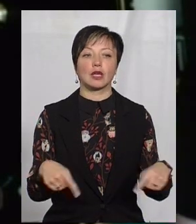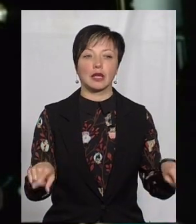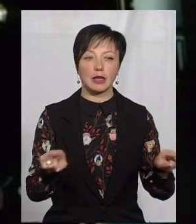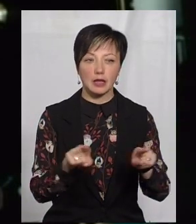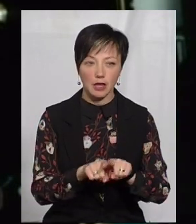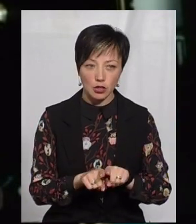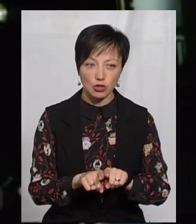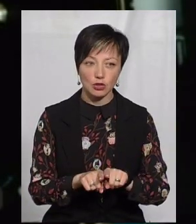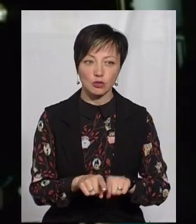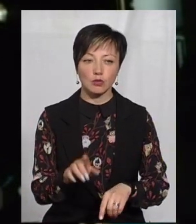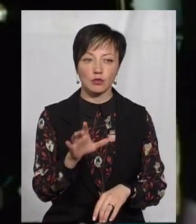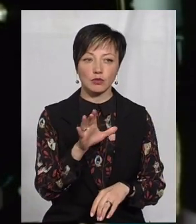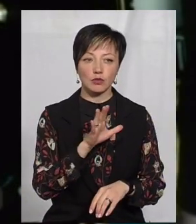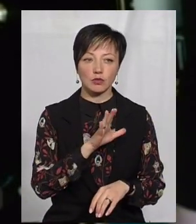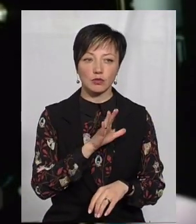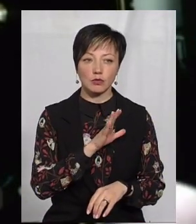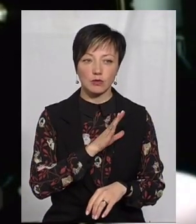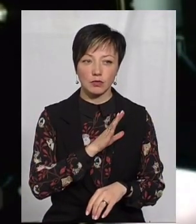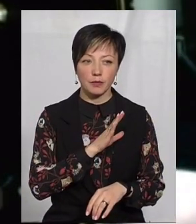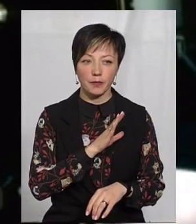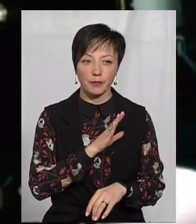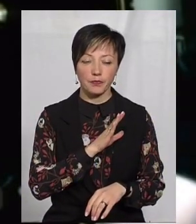теж складати такий